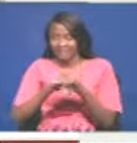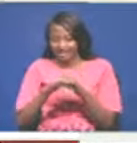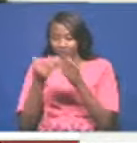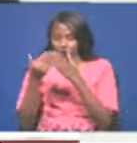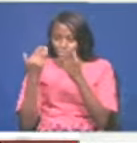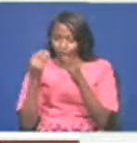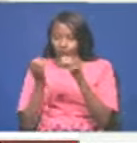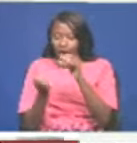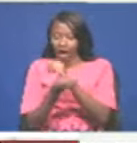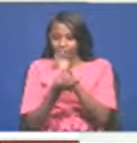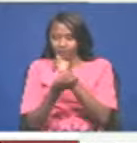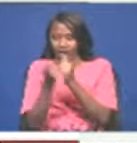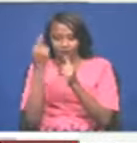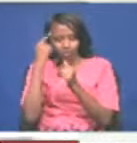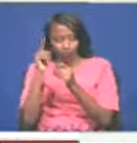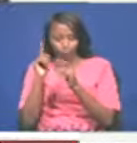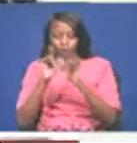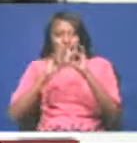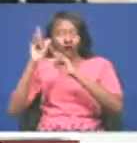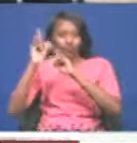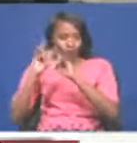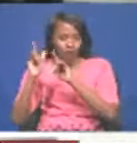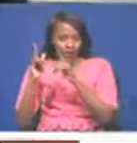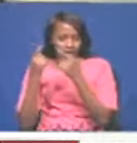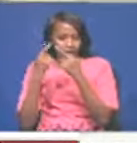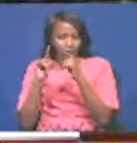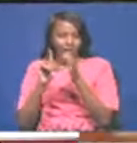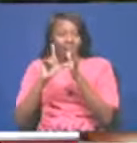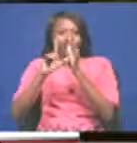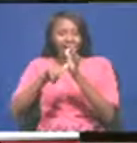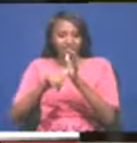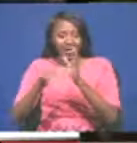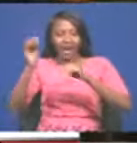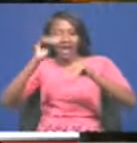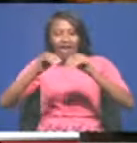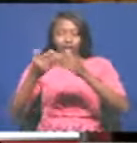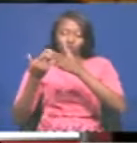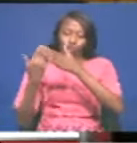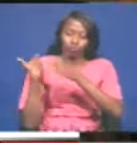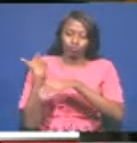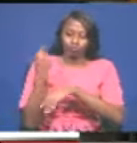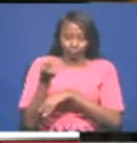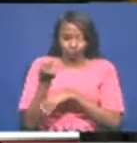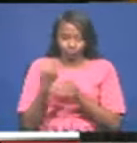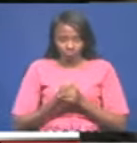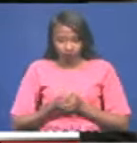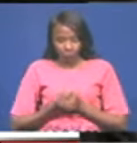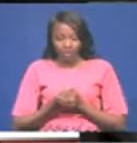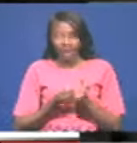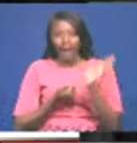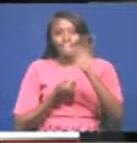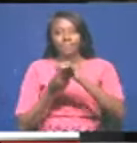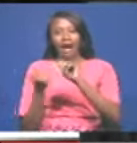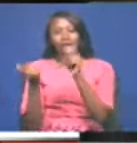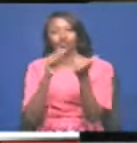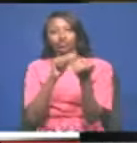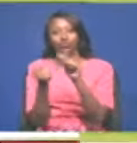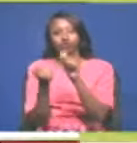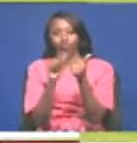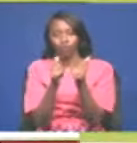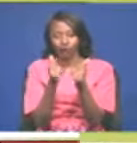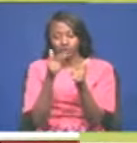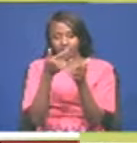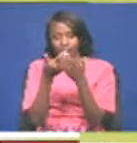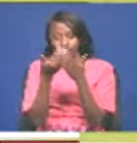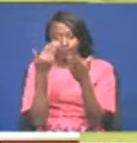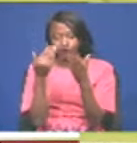ya kujiuzulu muda mfupi kabla ya kufanyika kwa uchaguzi mkuu uliopita. Namwamba anarejea katika wizara ya michezo wakati ambapo shirikisho la soka humu